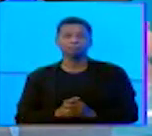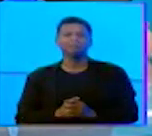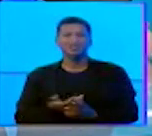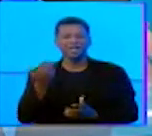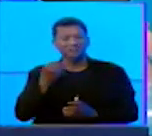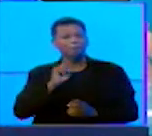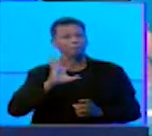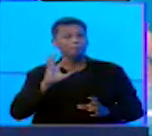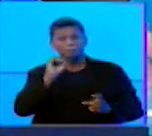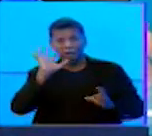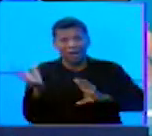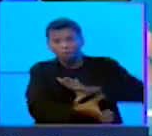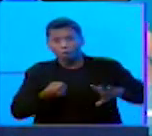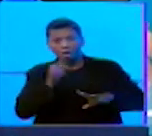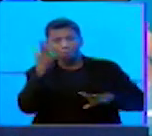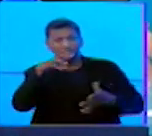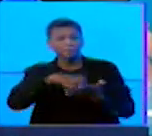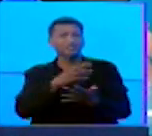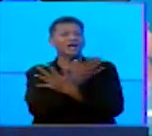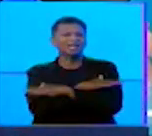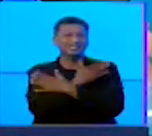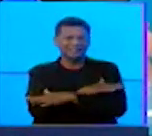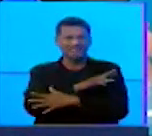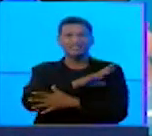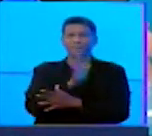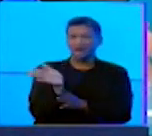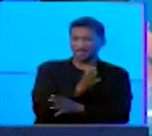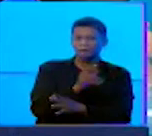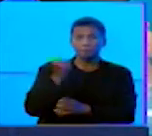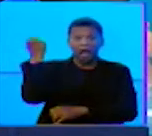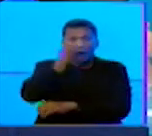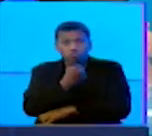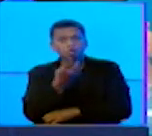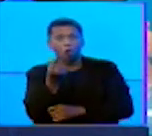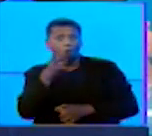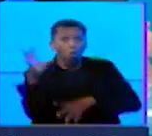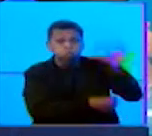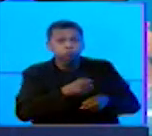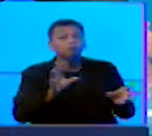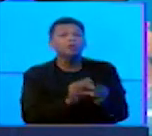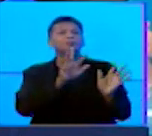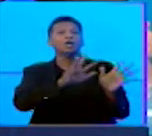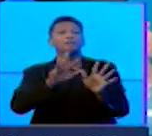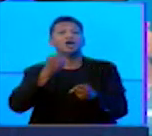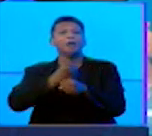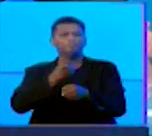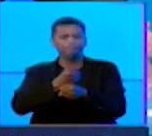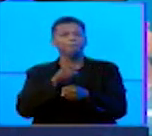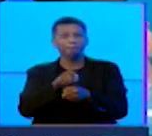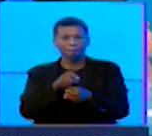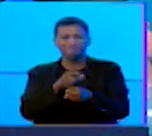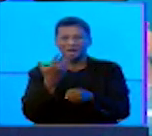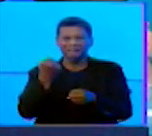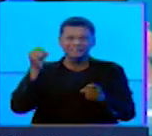Perampokan emas terjadi di Aceh Barat. Pelaku menggasak perhiasan emas berat 99 gram dan ironisnya aksi